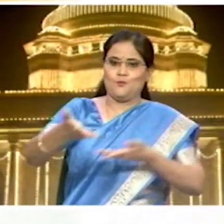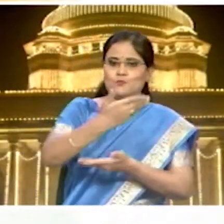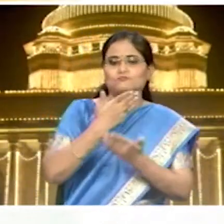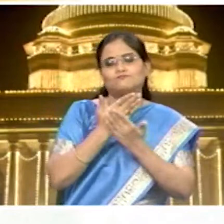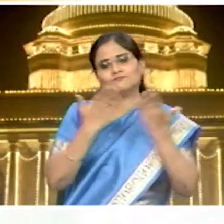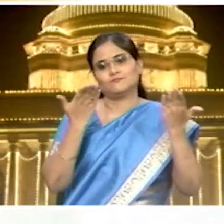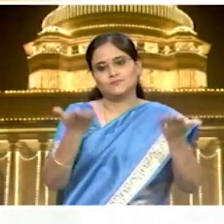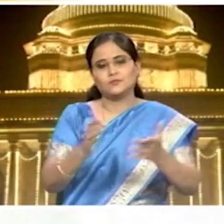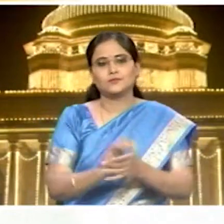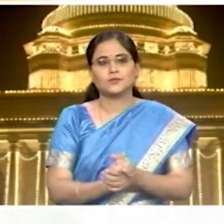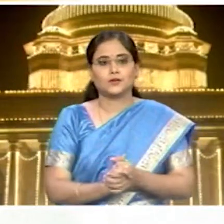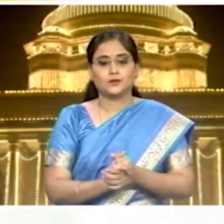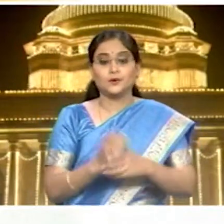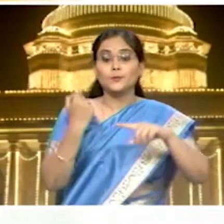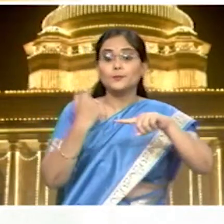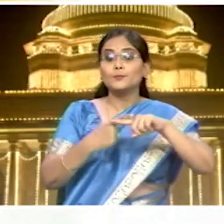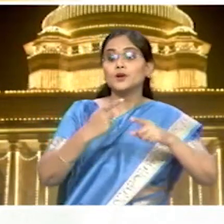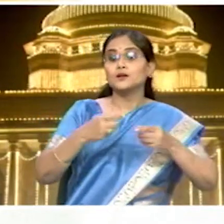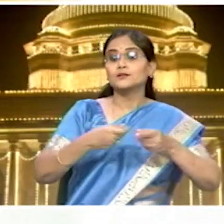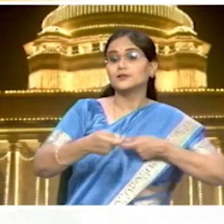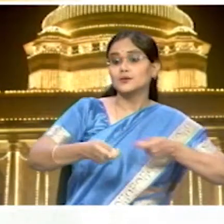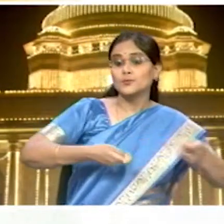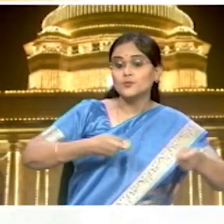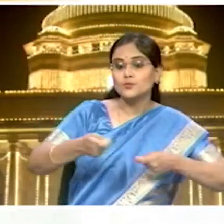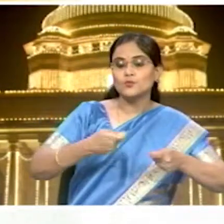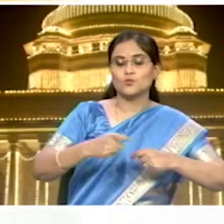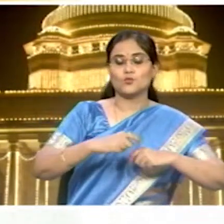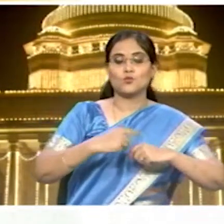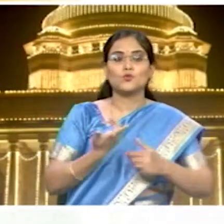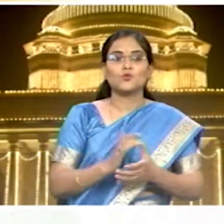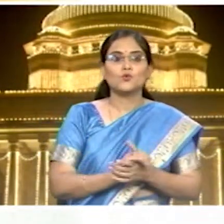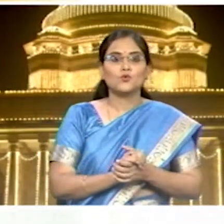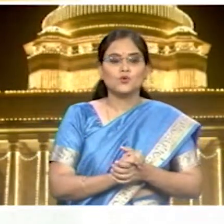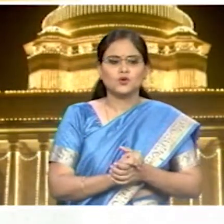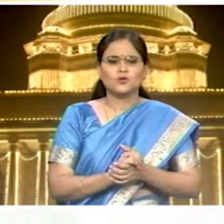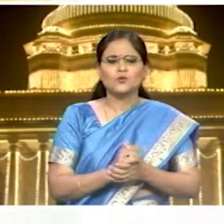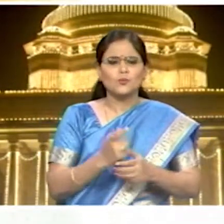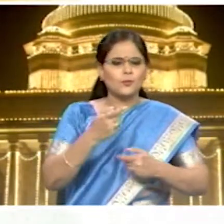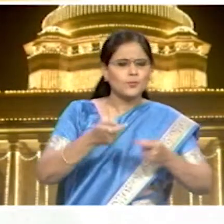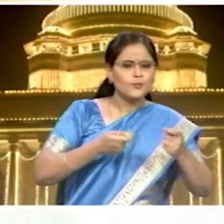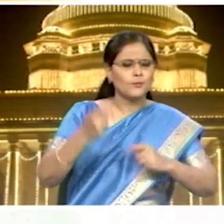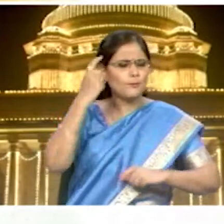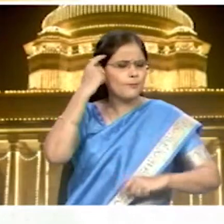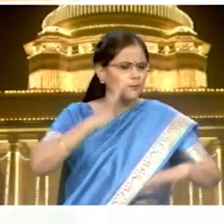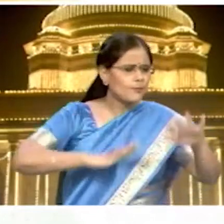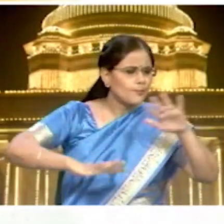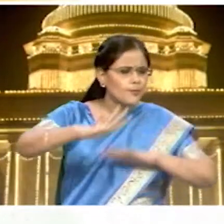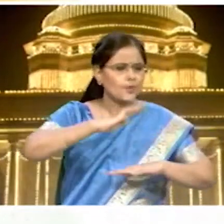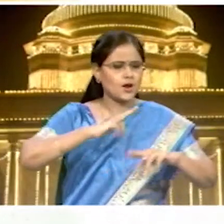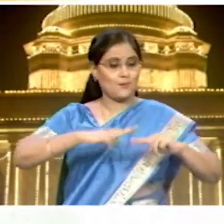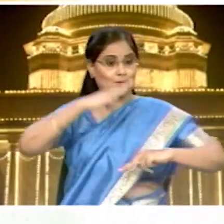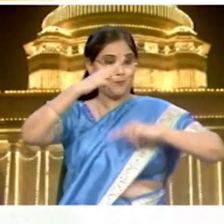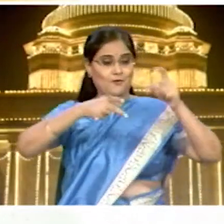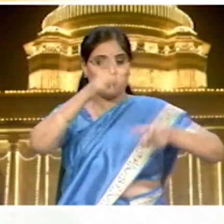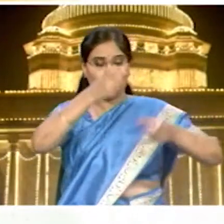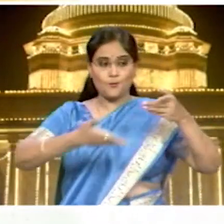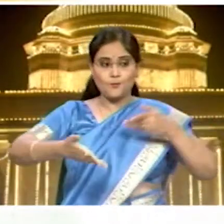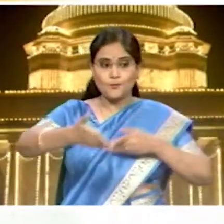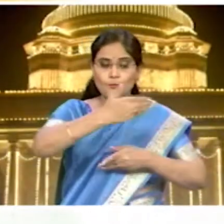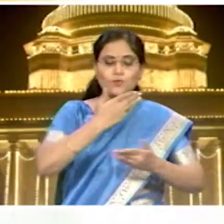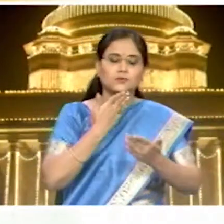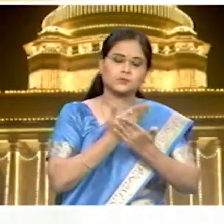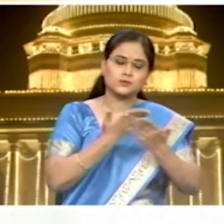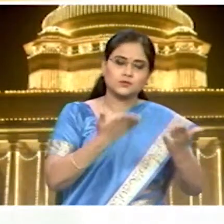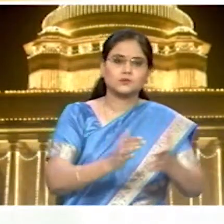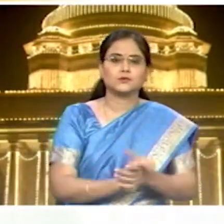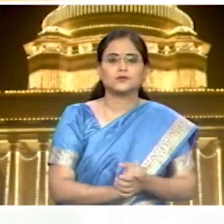साथ ही व्यवसाय की सूझबूझ से समृद्धि का सृजन करने वाले हमारे उद्यमियों को भी जाता है। सबसे